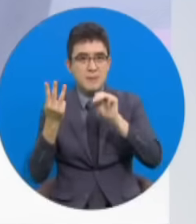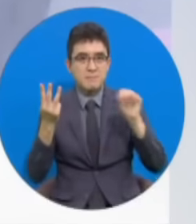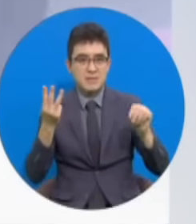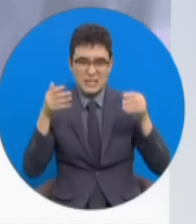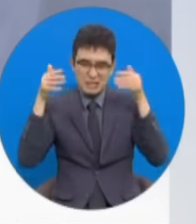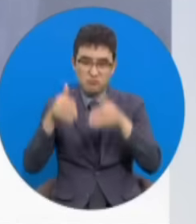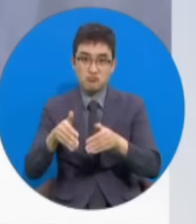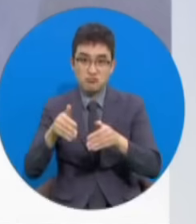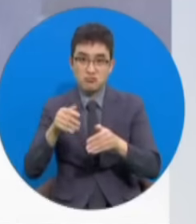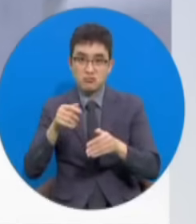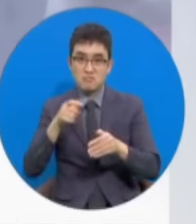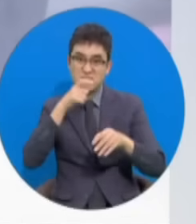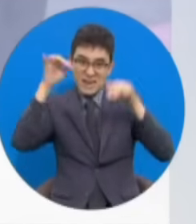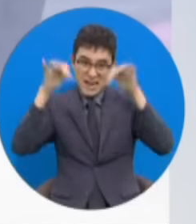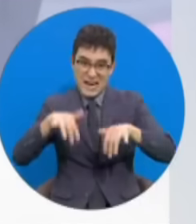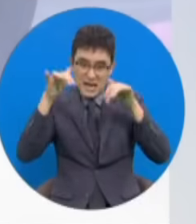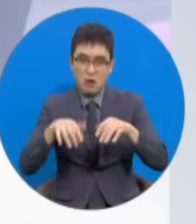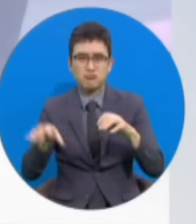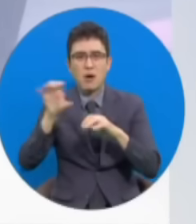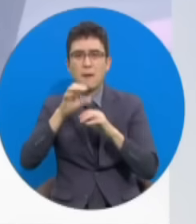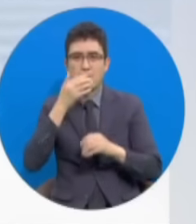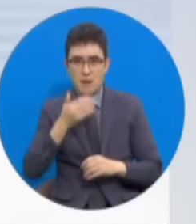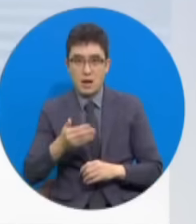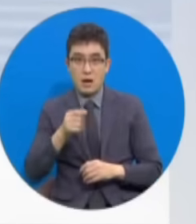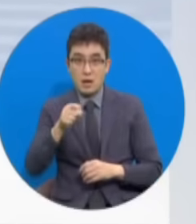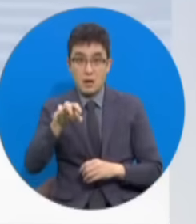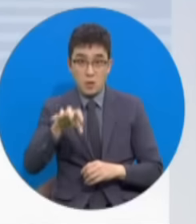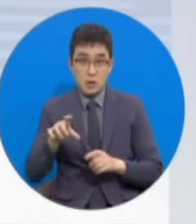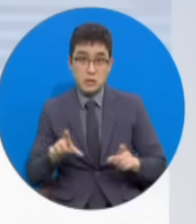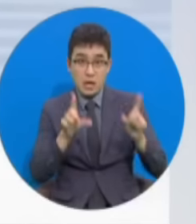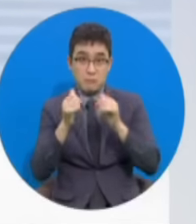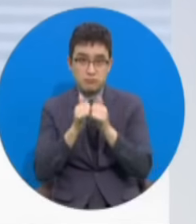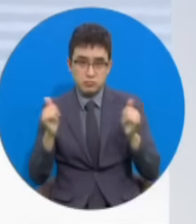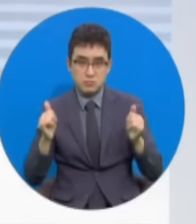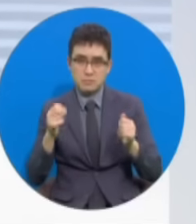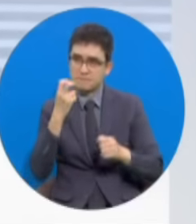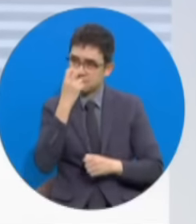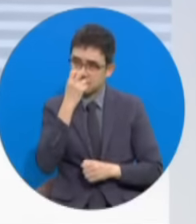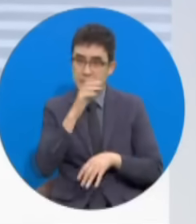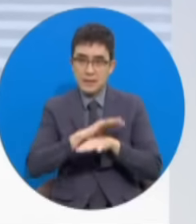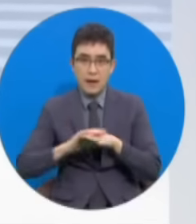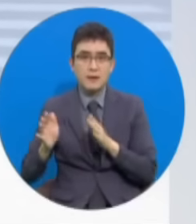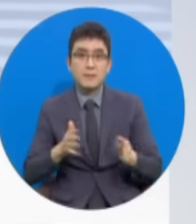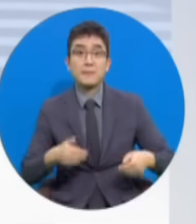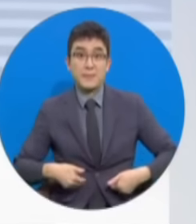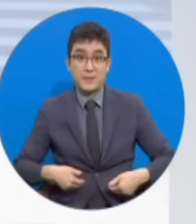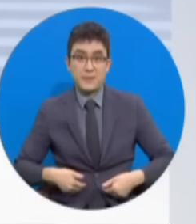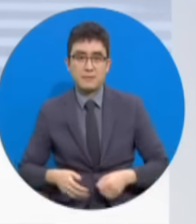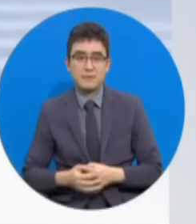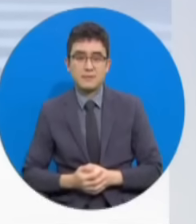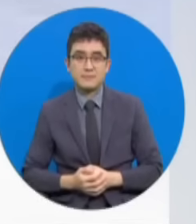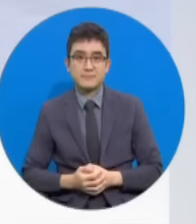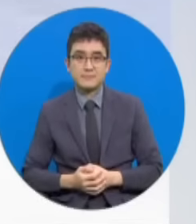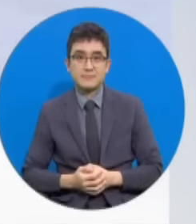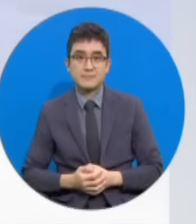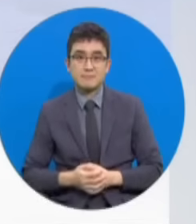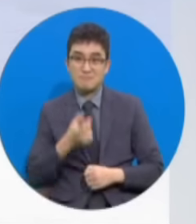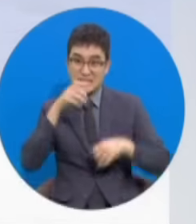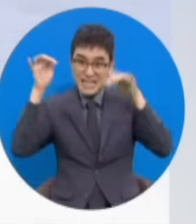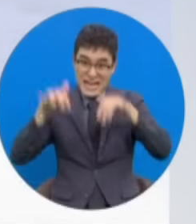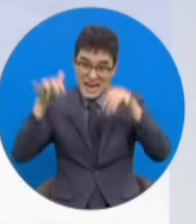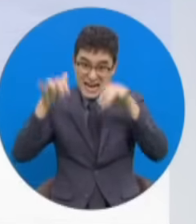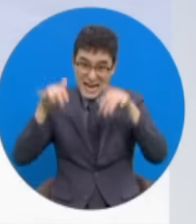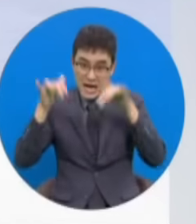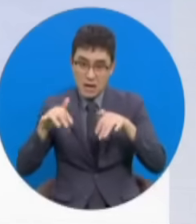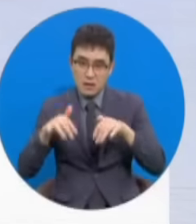집중호우가 추가적으로 더 내릴 가능성이 높기 때문에 이들 지역에 계신 분들은 계속해서 만전에 대비를 하셔야 됩니다. 비가 많이 내릴 때 머릿속으로는